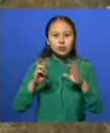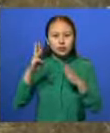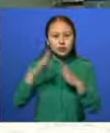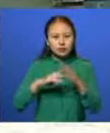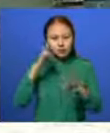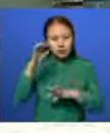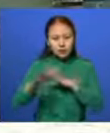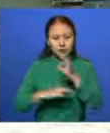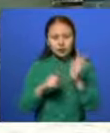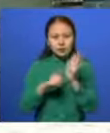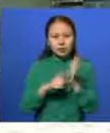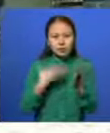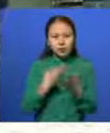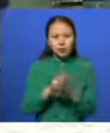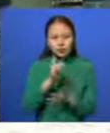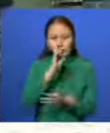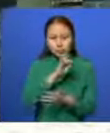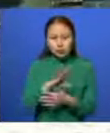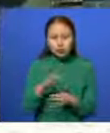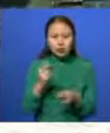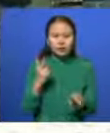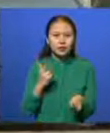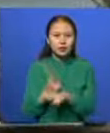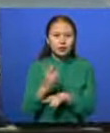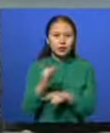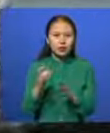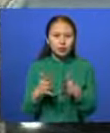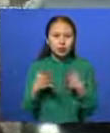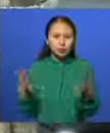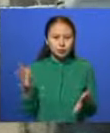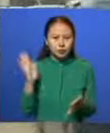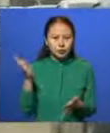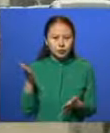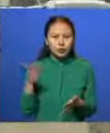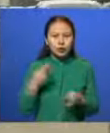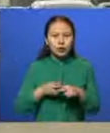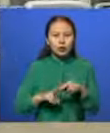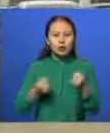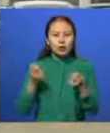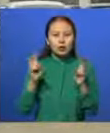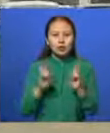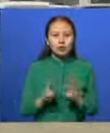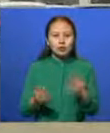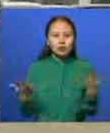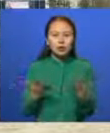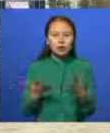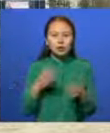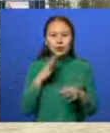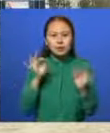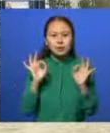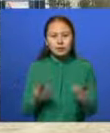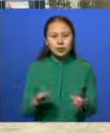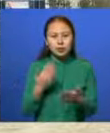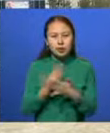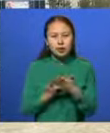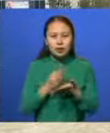айыппұл 7 тәулік ішінде төленетін болса, оның көлемі 2 есе қысқармақ. Полицейлер бүгін автоорындықтардың қалай орнатылуы тиіс екенін